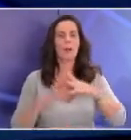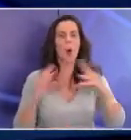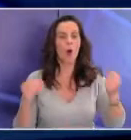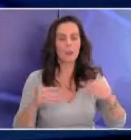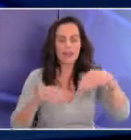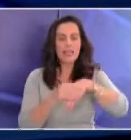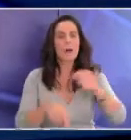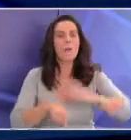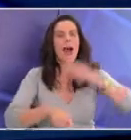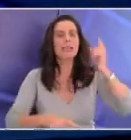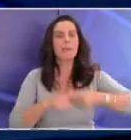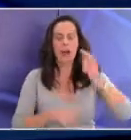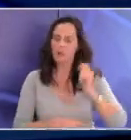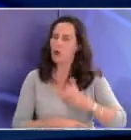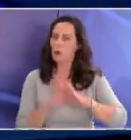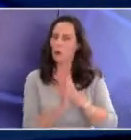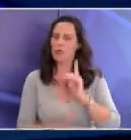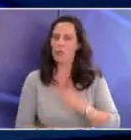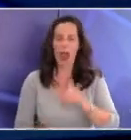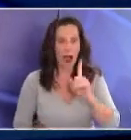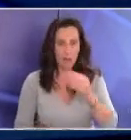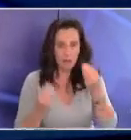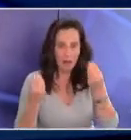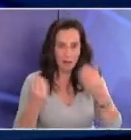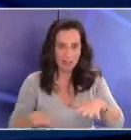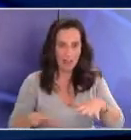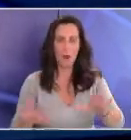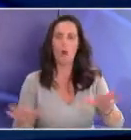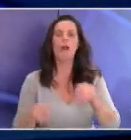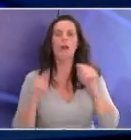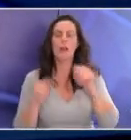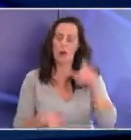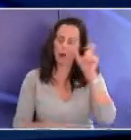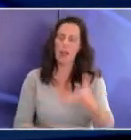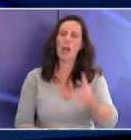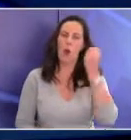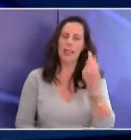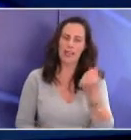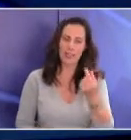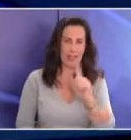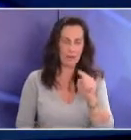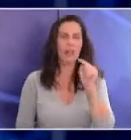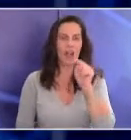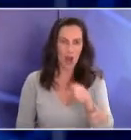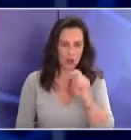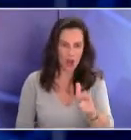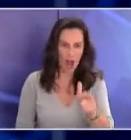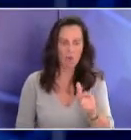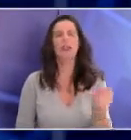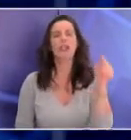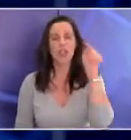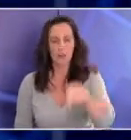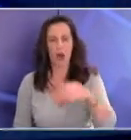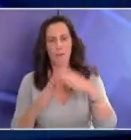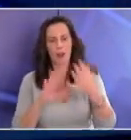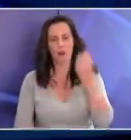כסף בזמן, משלמים להם את מה שמגיע להם. אבל אם הם מפסידים, יגיעו להם הגובים. אם אתה לא תגיע להם לשלם את הכסף, יגיעו